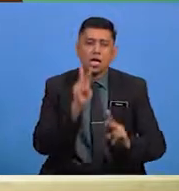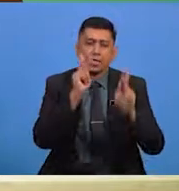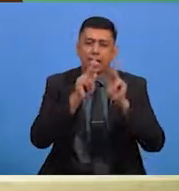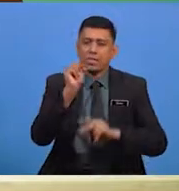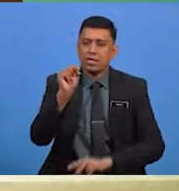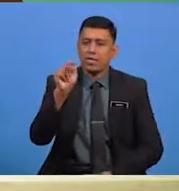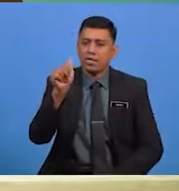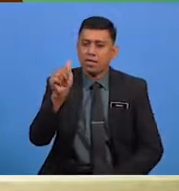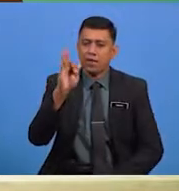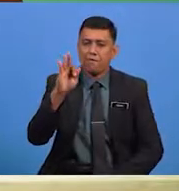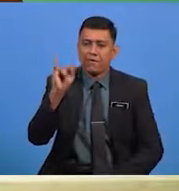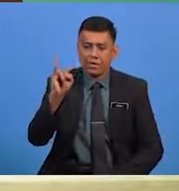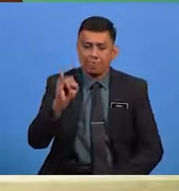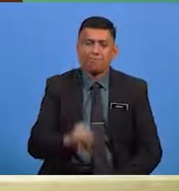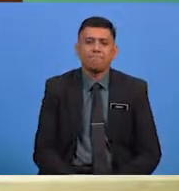nafi.